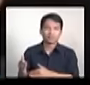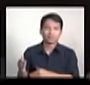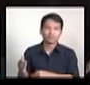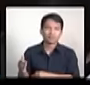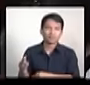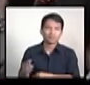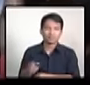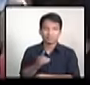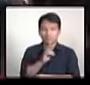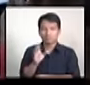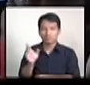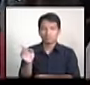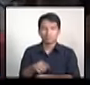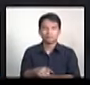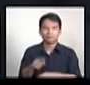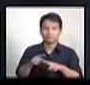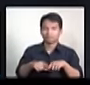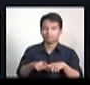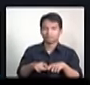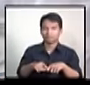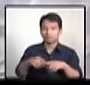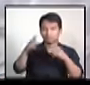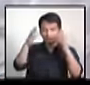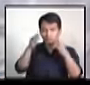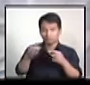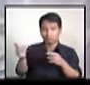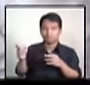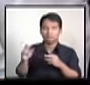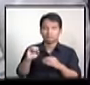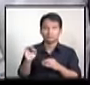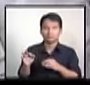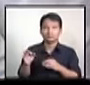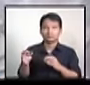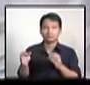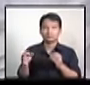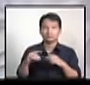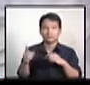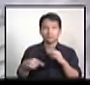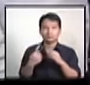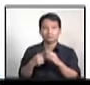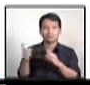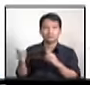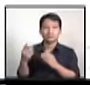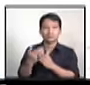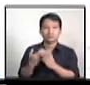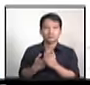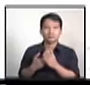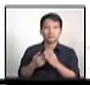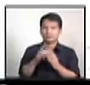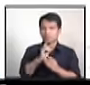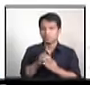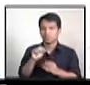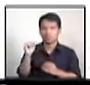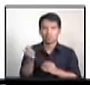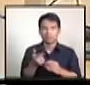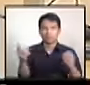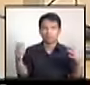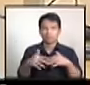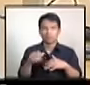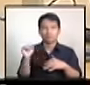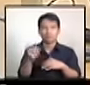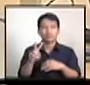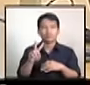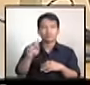Poe, sinabi na depende pa ito sa magiging desisyon ng Korte Suprema sa kanyang disqualification case. Siniguro rin ang lahat ng kandidato